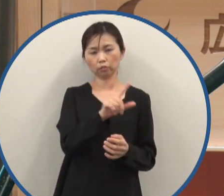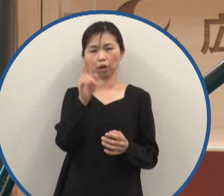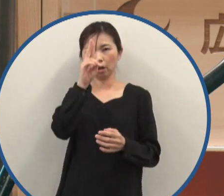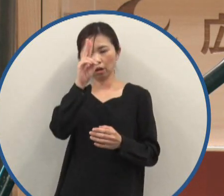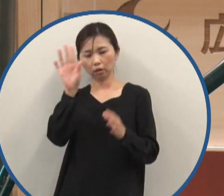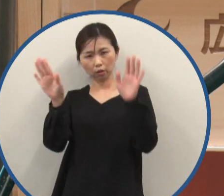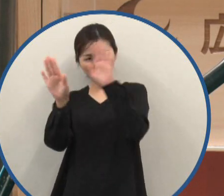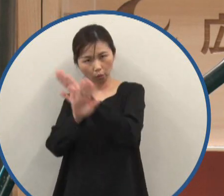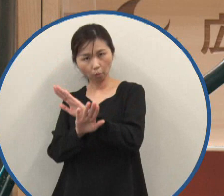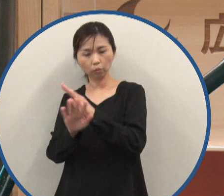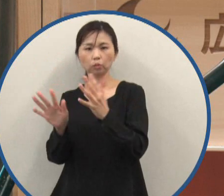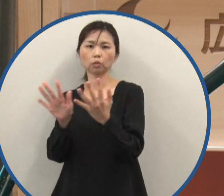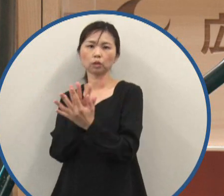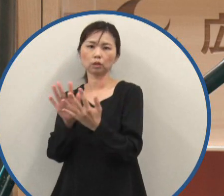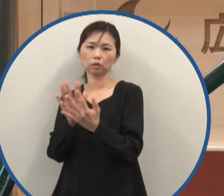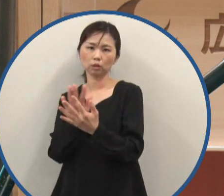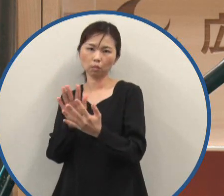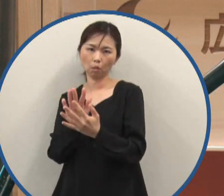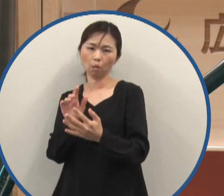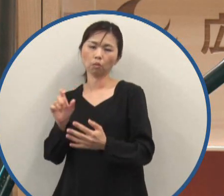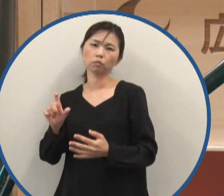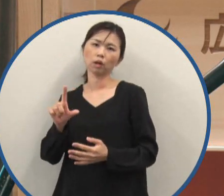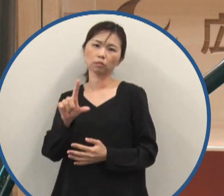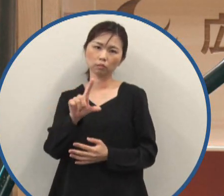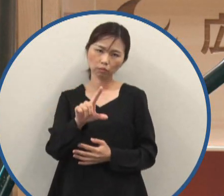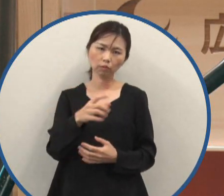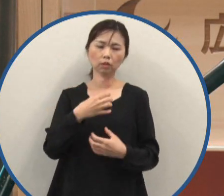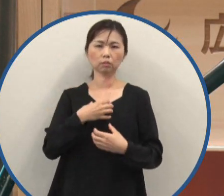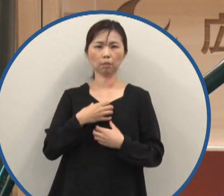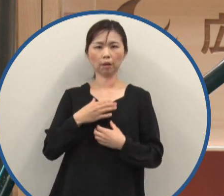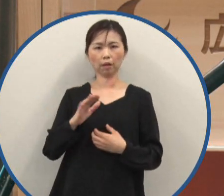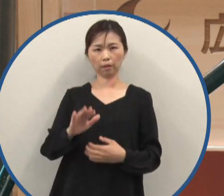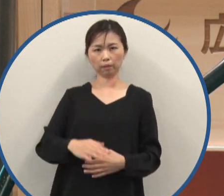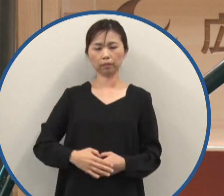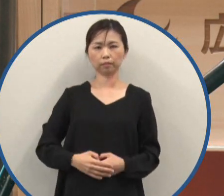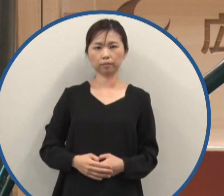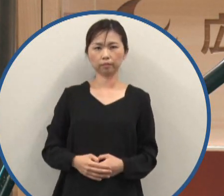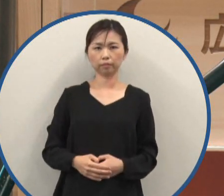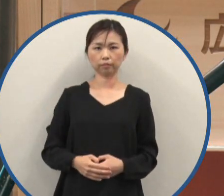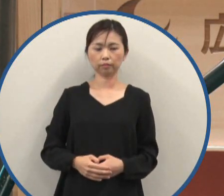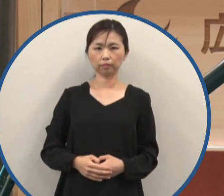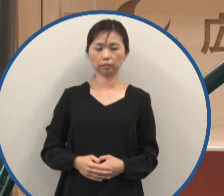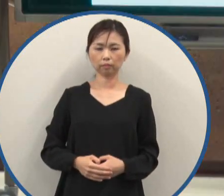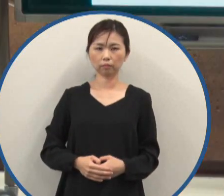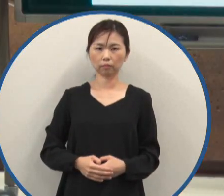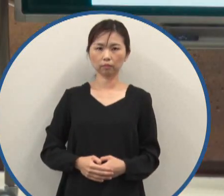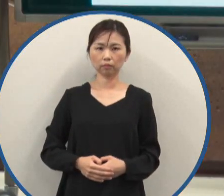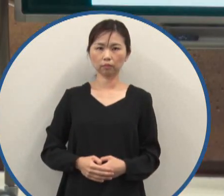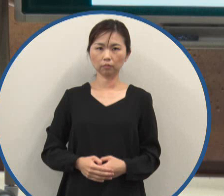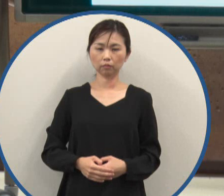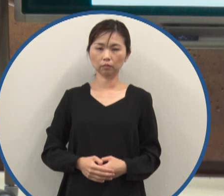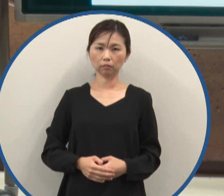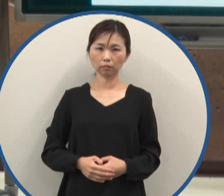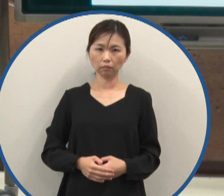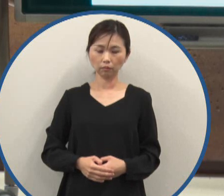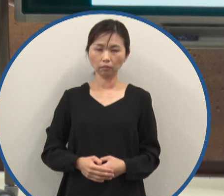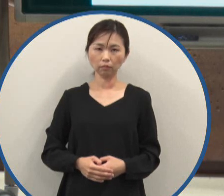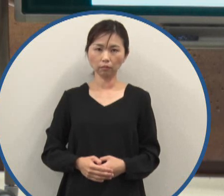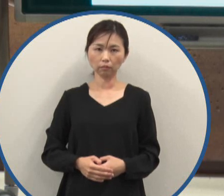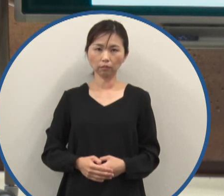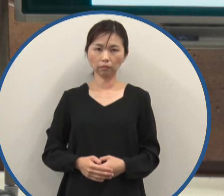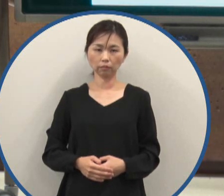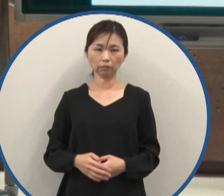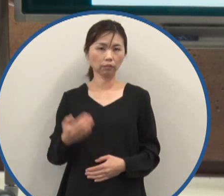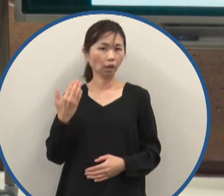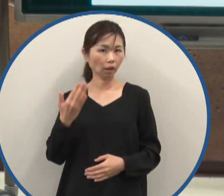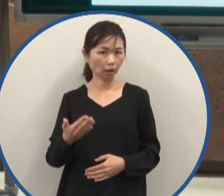影響してくるところがあるんではないかと考えています。 あ、すいません、マンボ